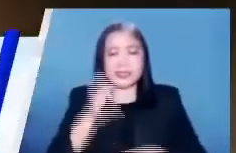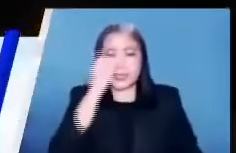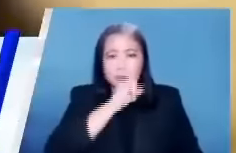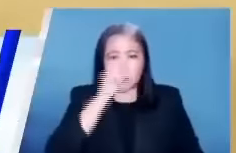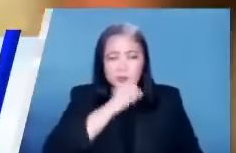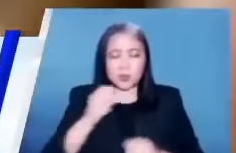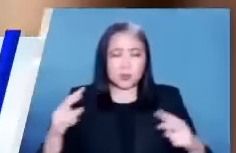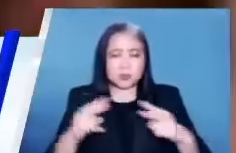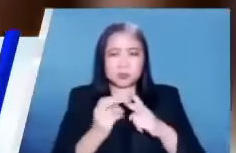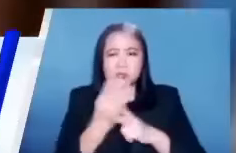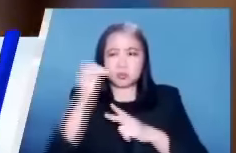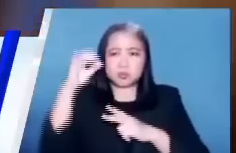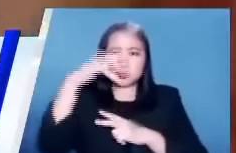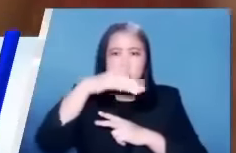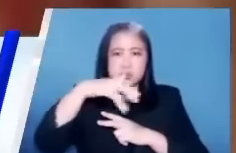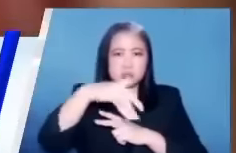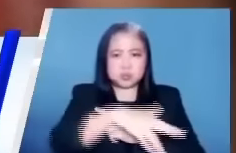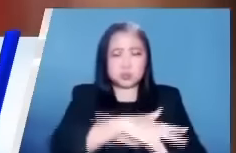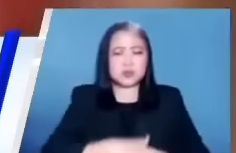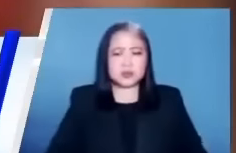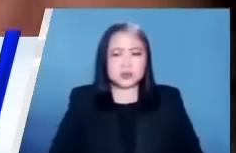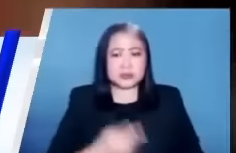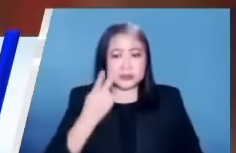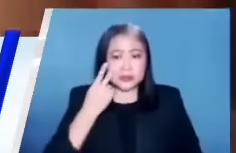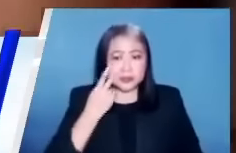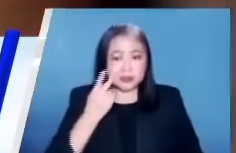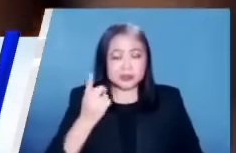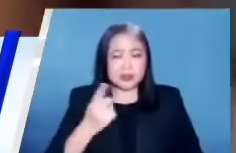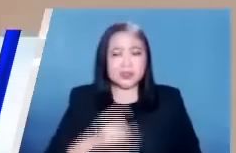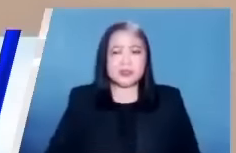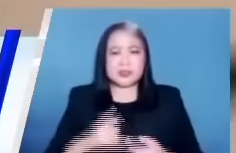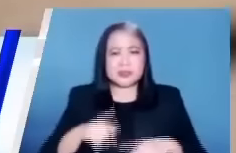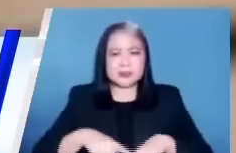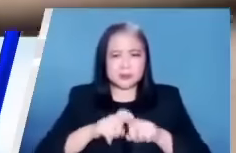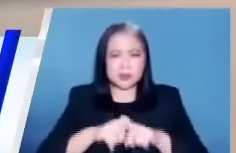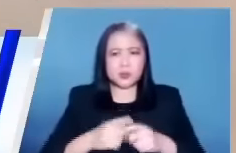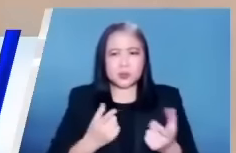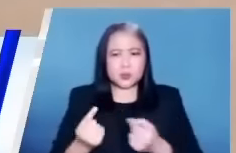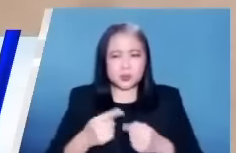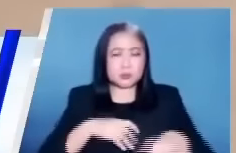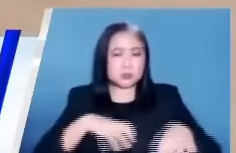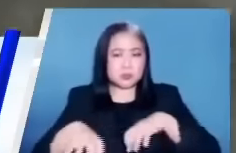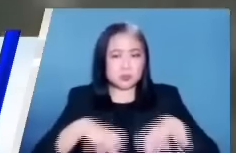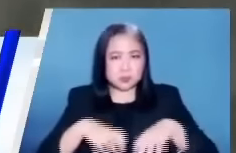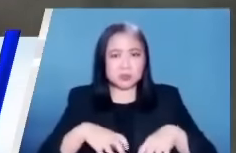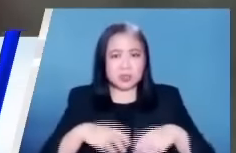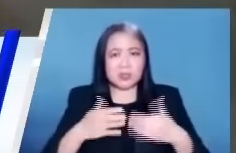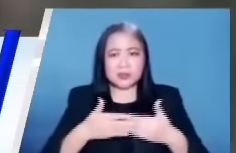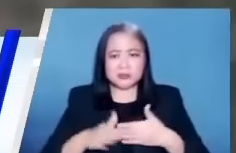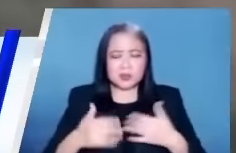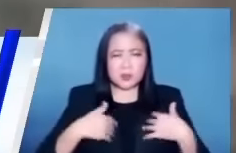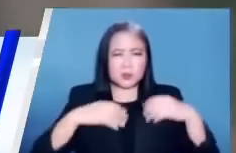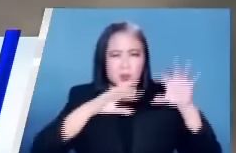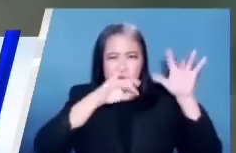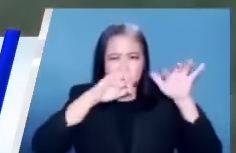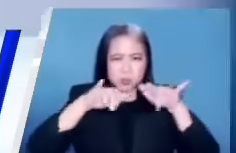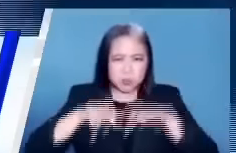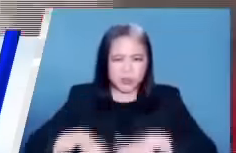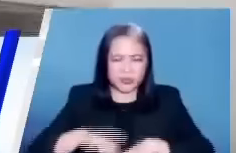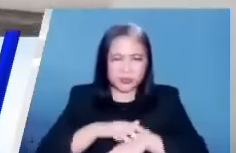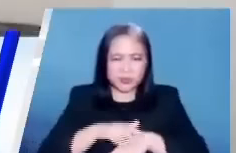ason Mak pansamantalang itinigil isaang akad matap umulan ng ab Nueva Valencia